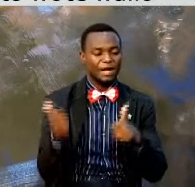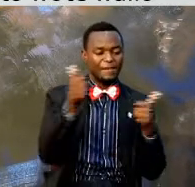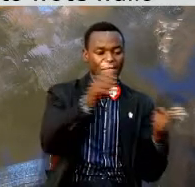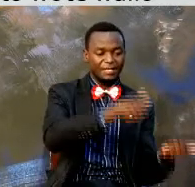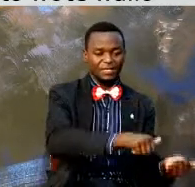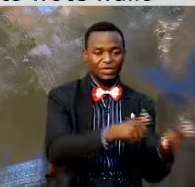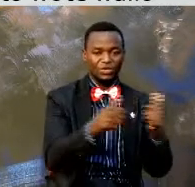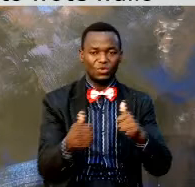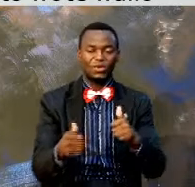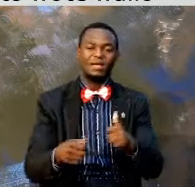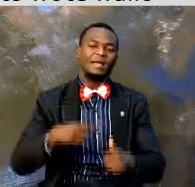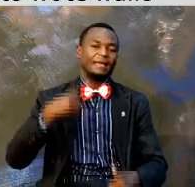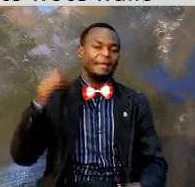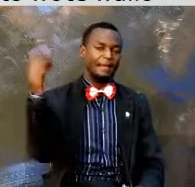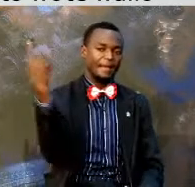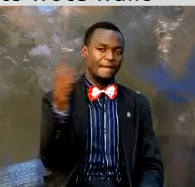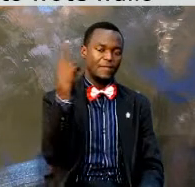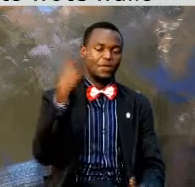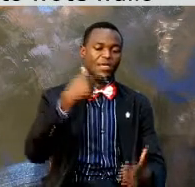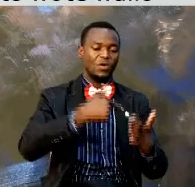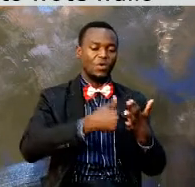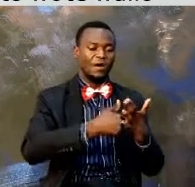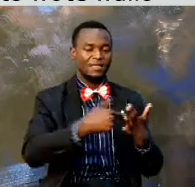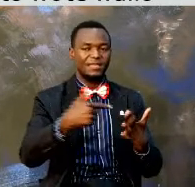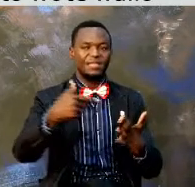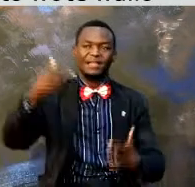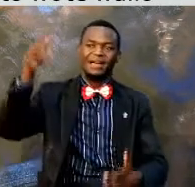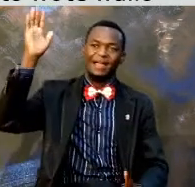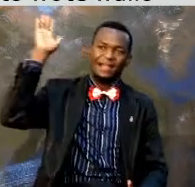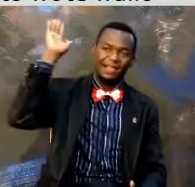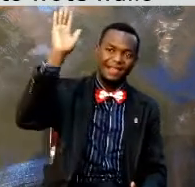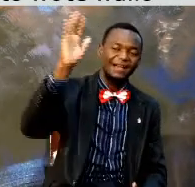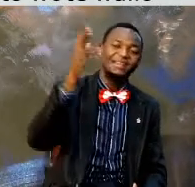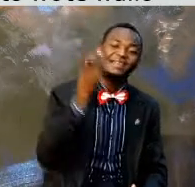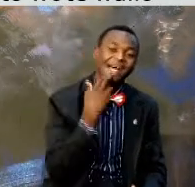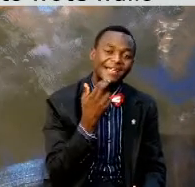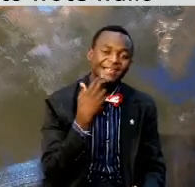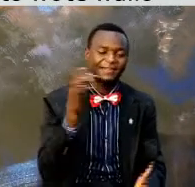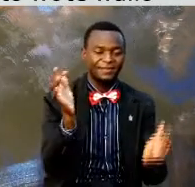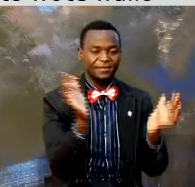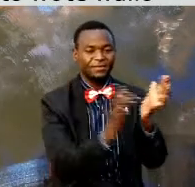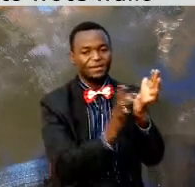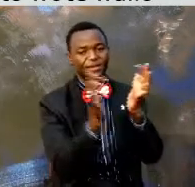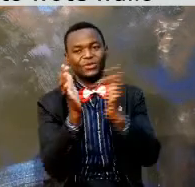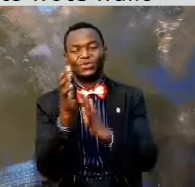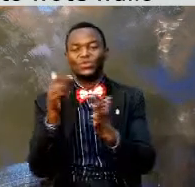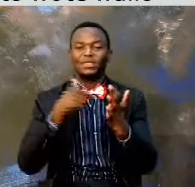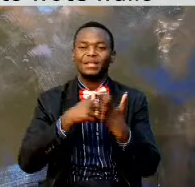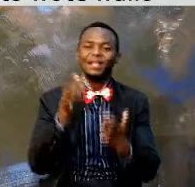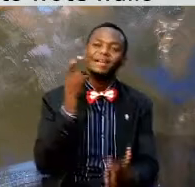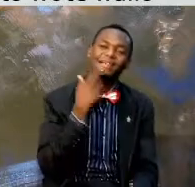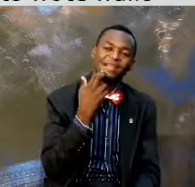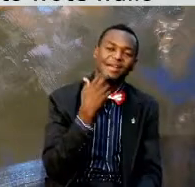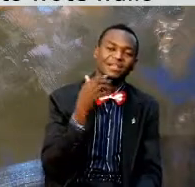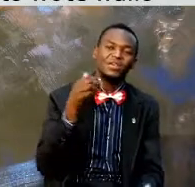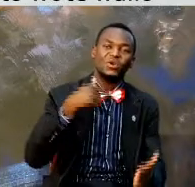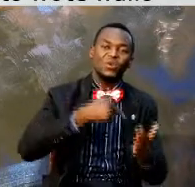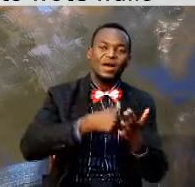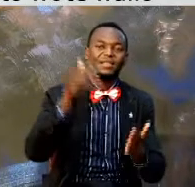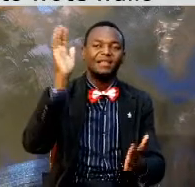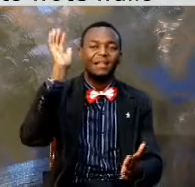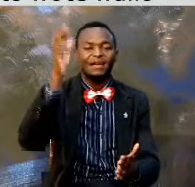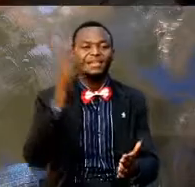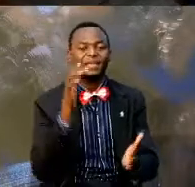Mkabatizwe kila mmoja kwa jina lake nani? Lake nani? Kwa jina